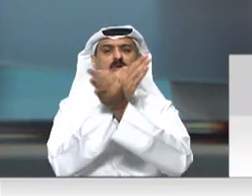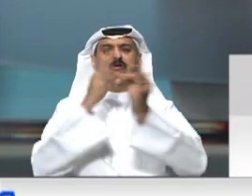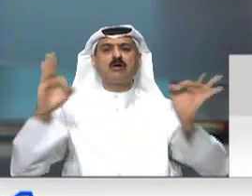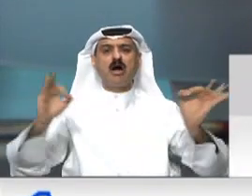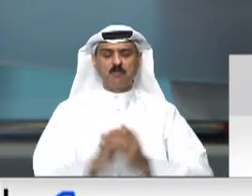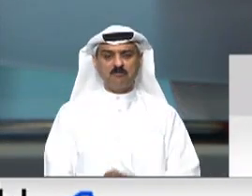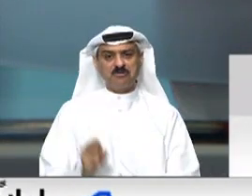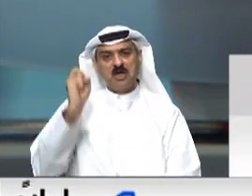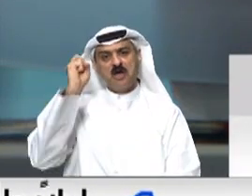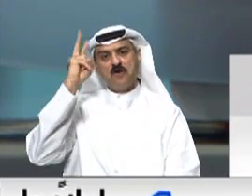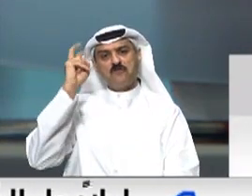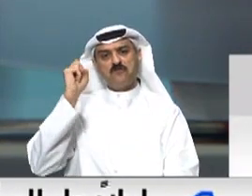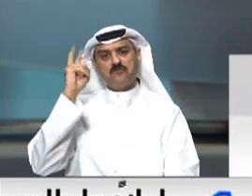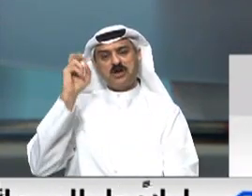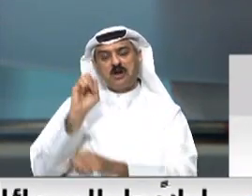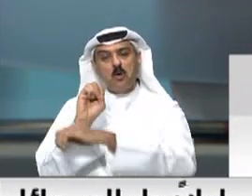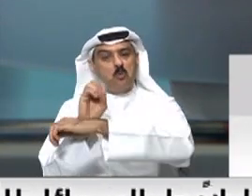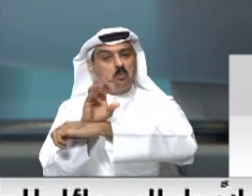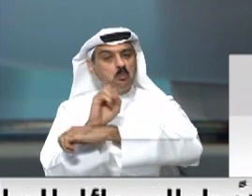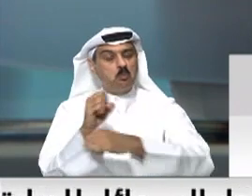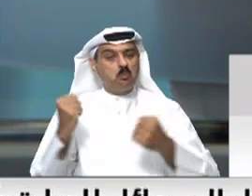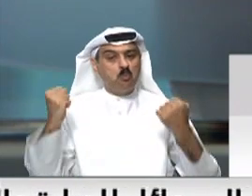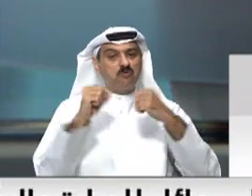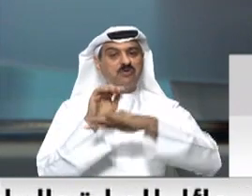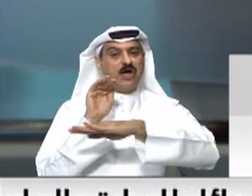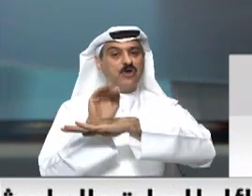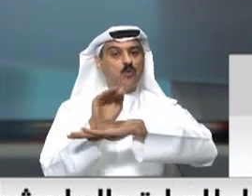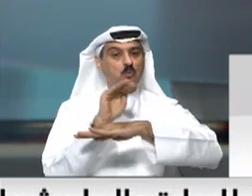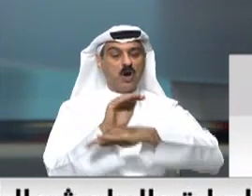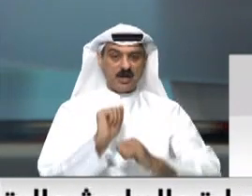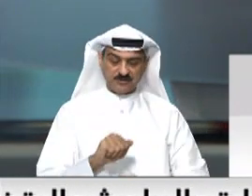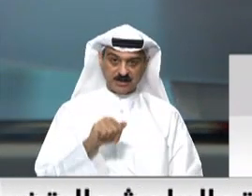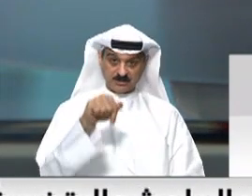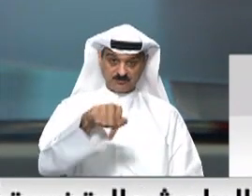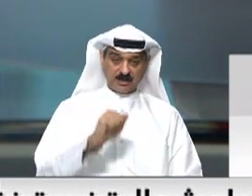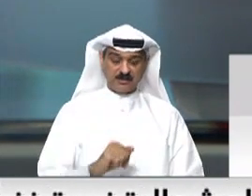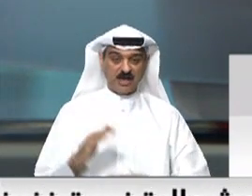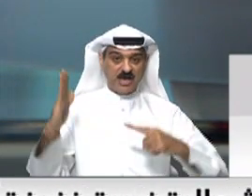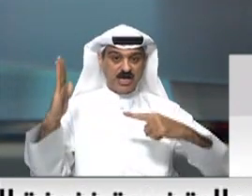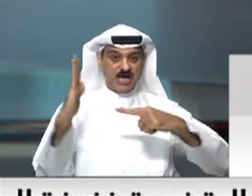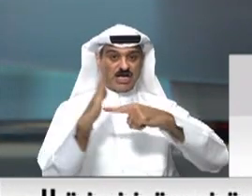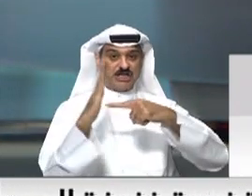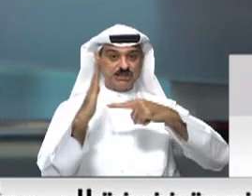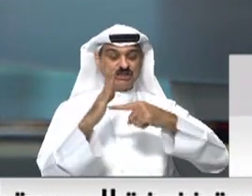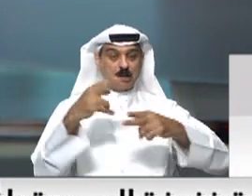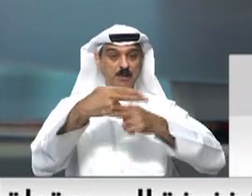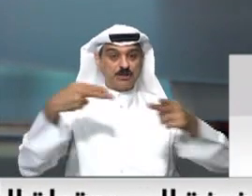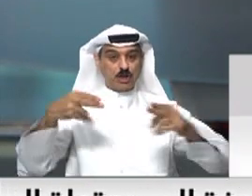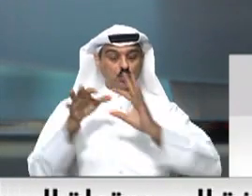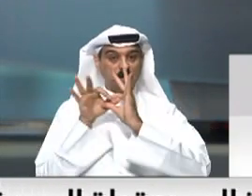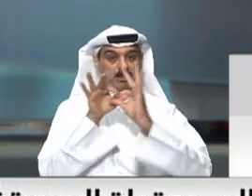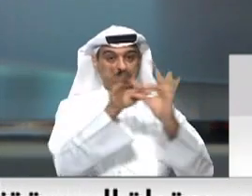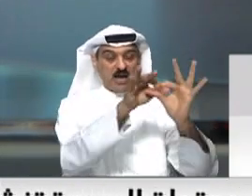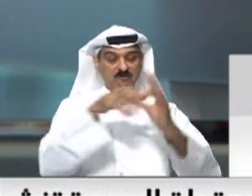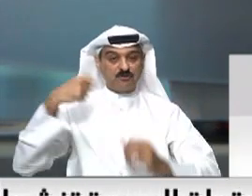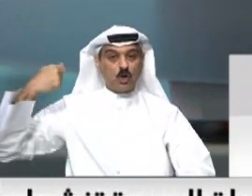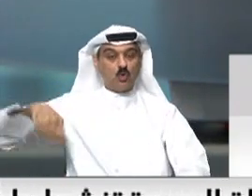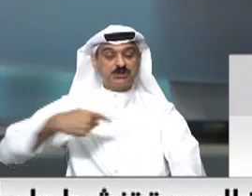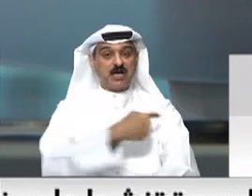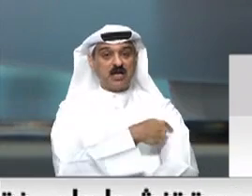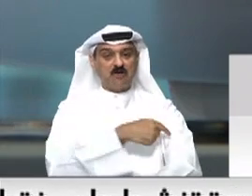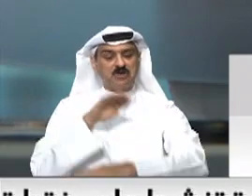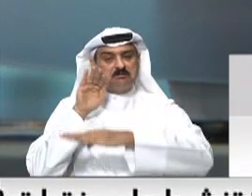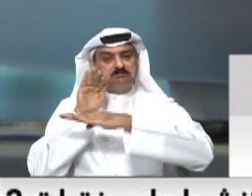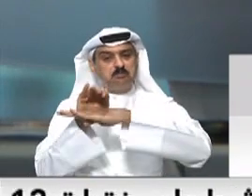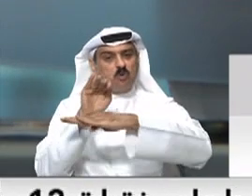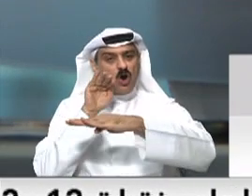المبادرات والندوات التوعوية. وقد أقامت جامعة الكويت بالتعاون مع وزارة الصحة ندوة توعوية لتعريف